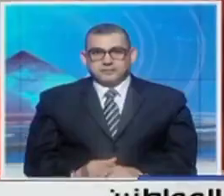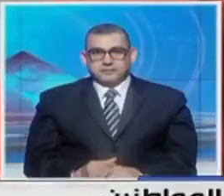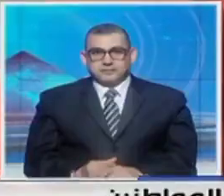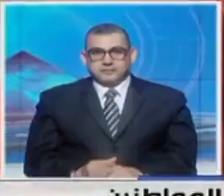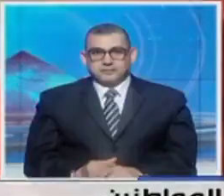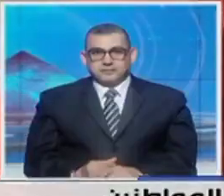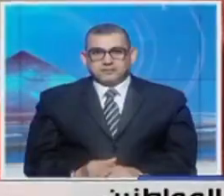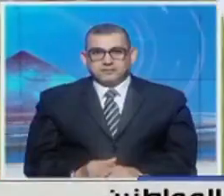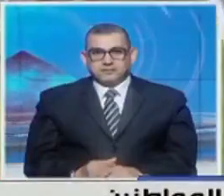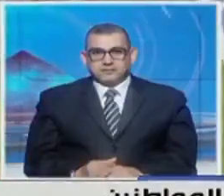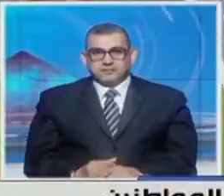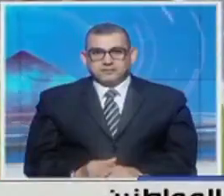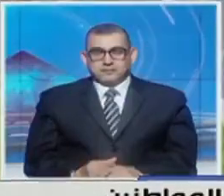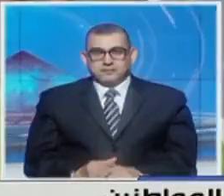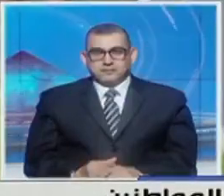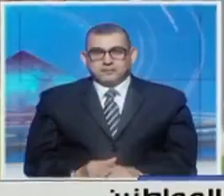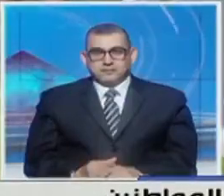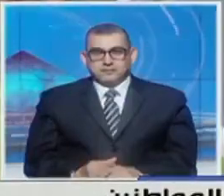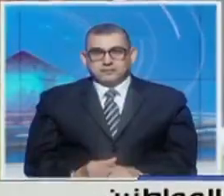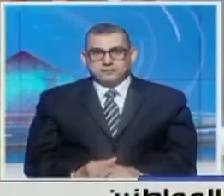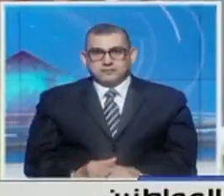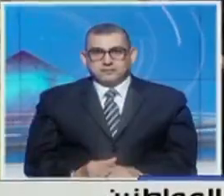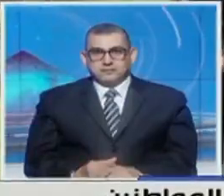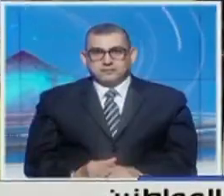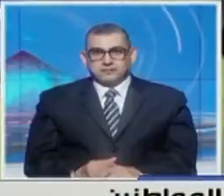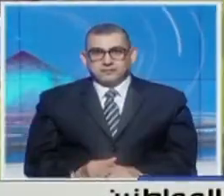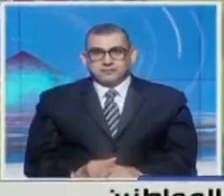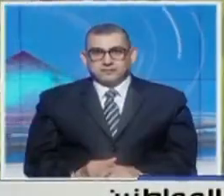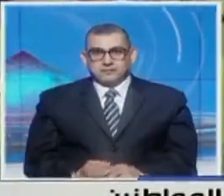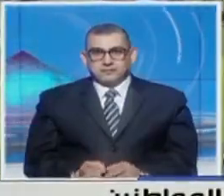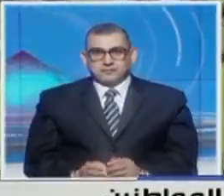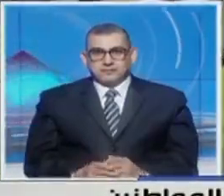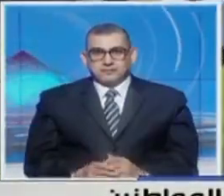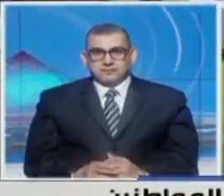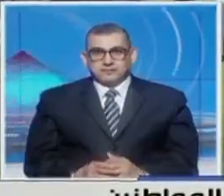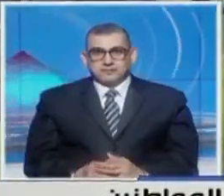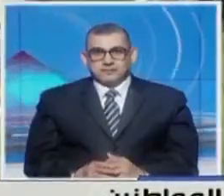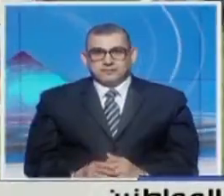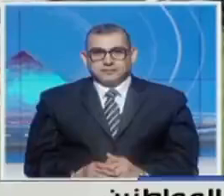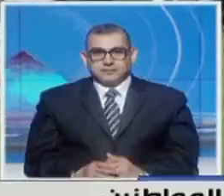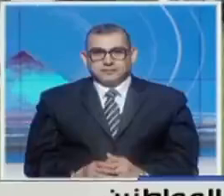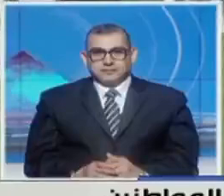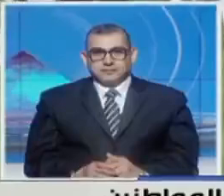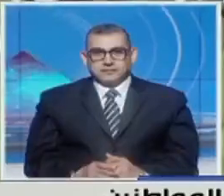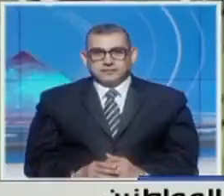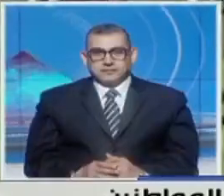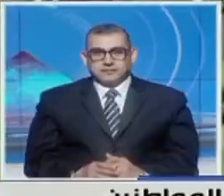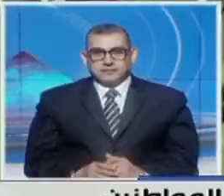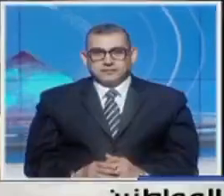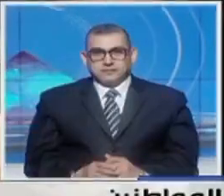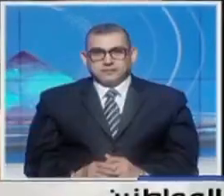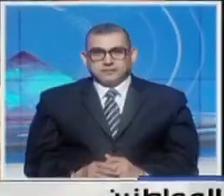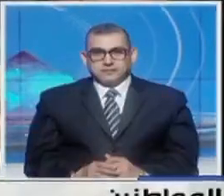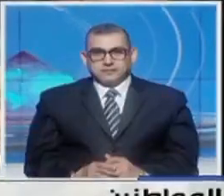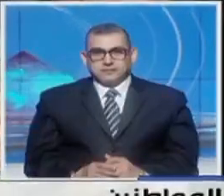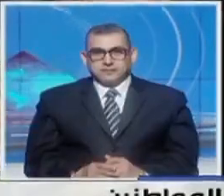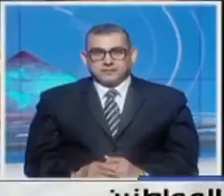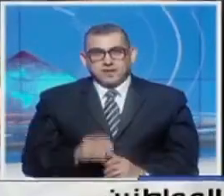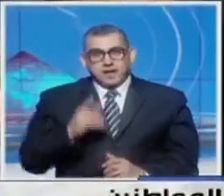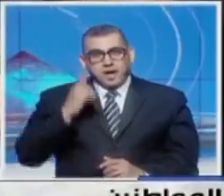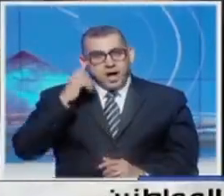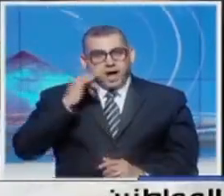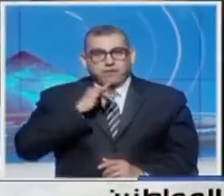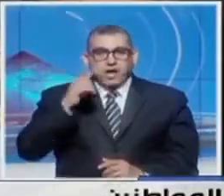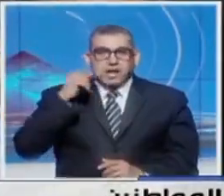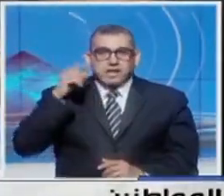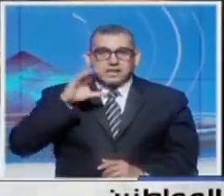أديلك عادية وقد المسؤولية، وشرطة شعب إحنا إيدنا واحدة على الغريب. دايما فاكرنا